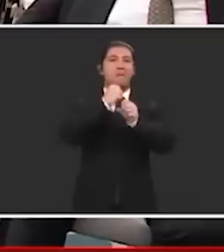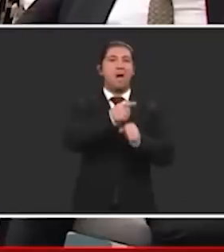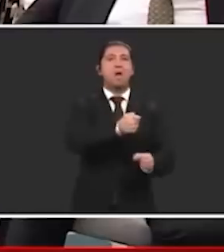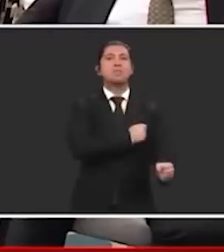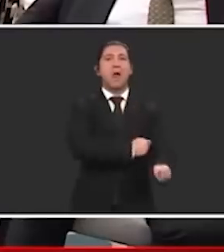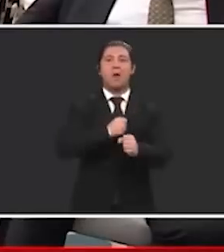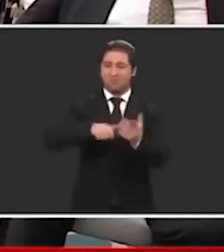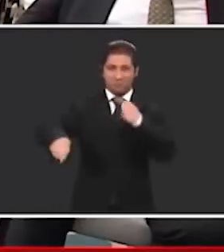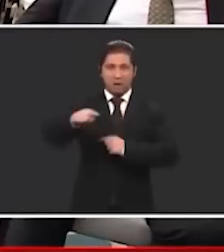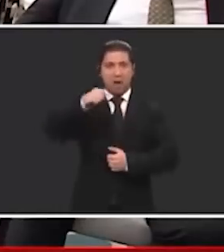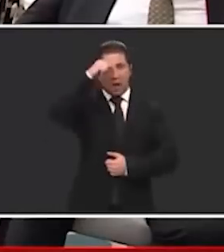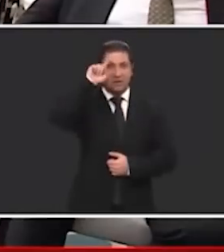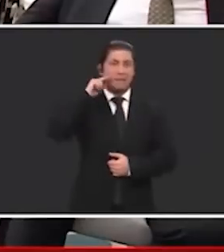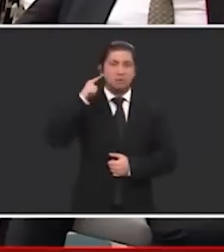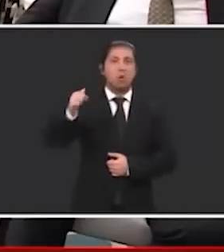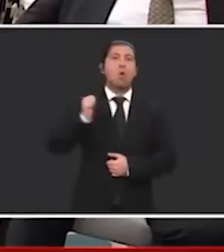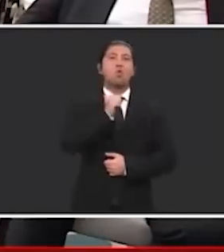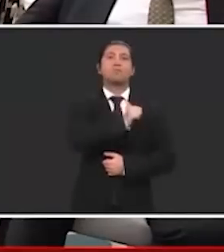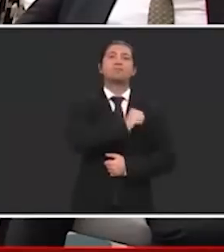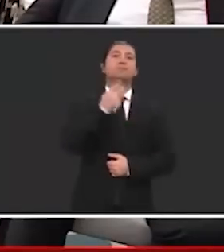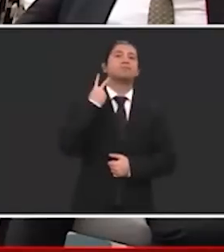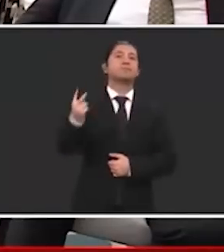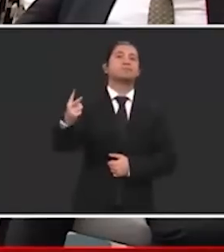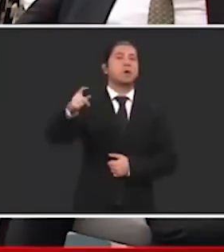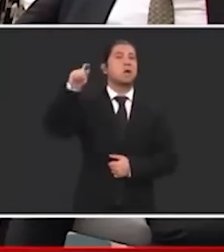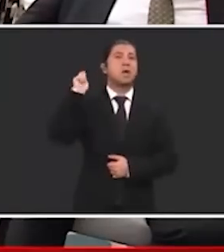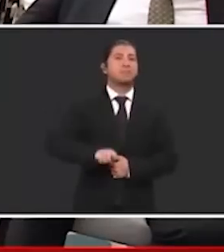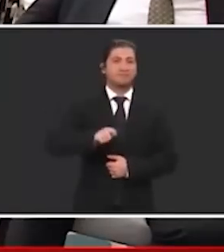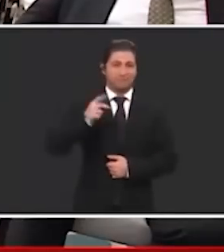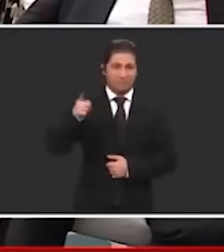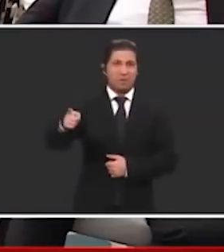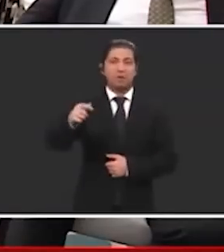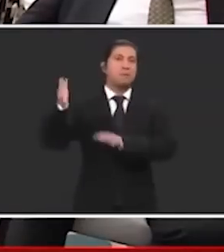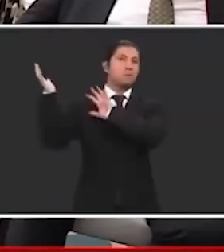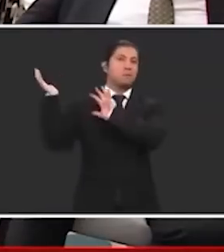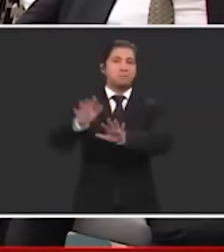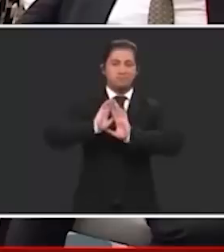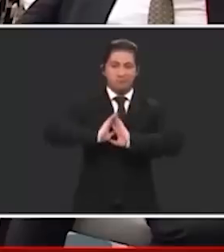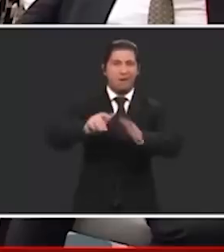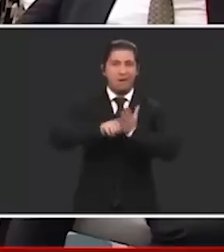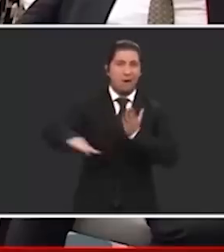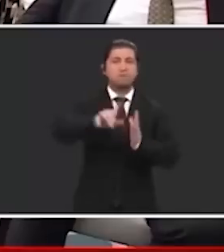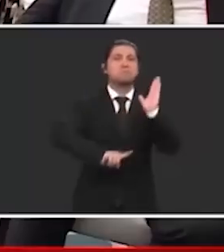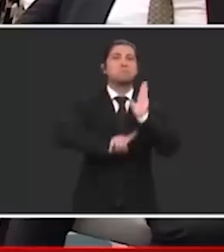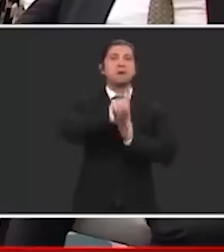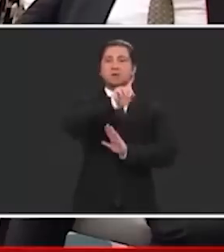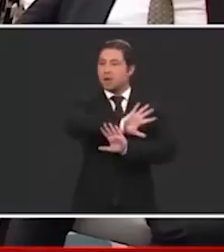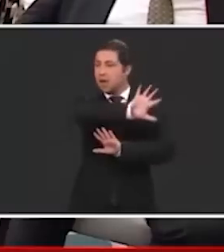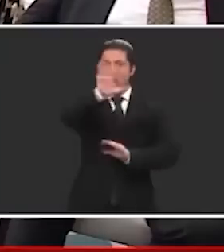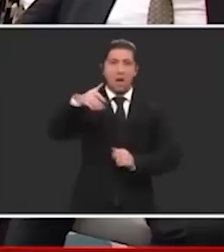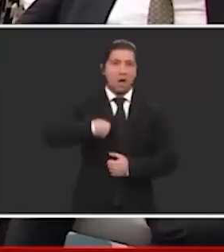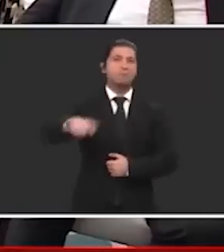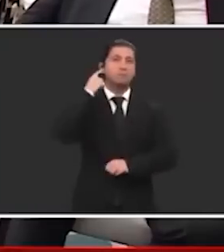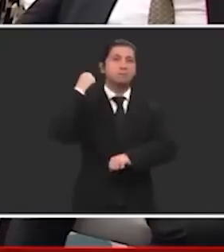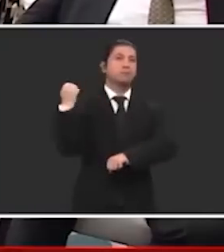yönelik Azerbaycan ordusu tarafından gerçekleştirilen operasyonun başarısından hepimiz